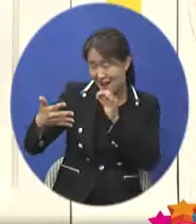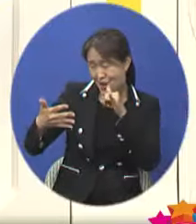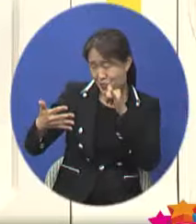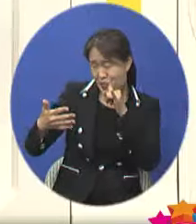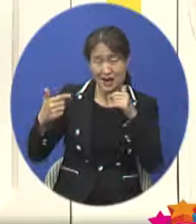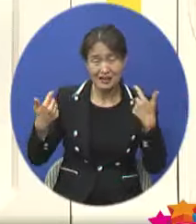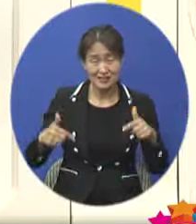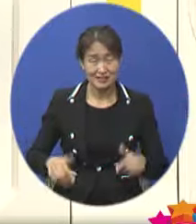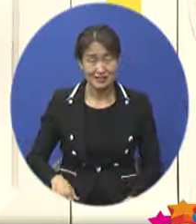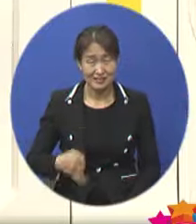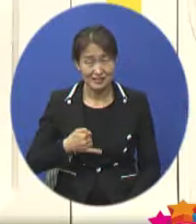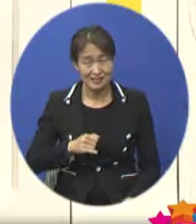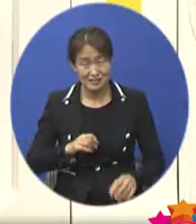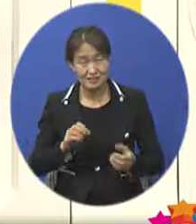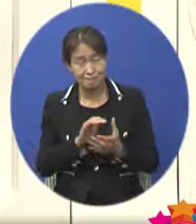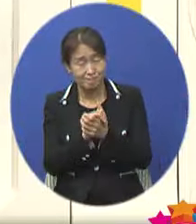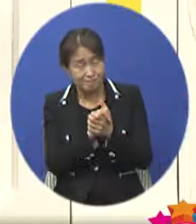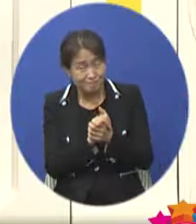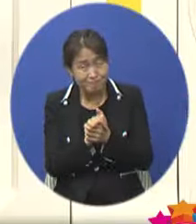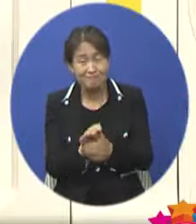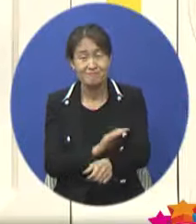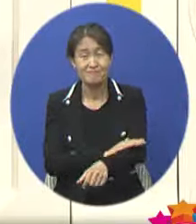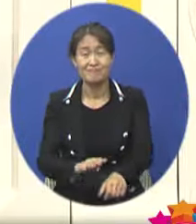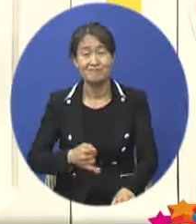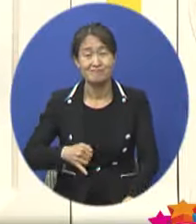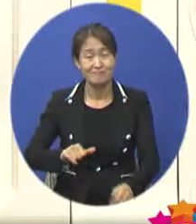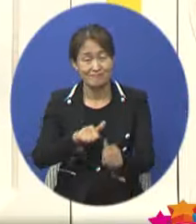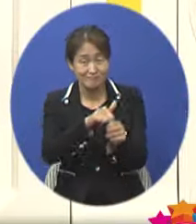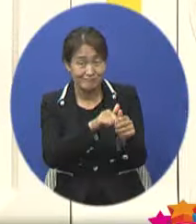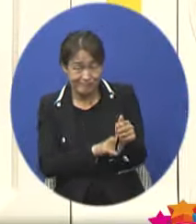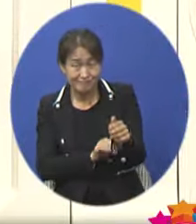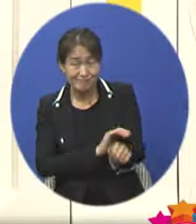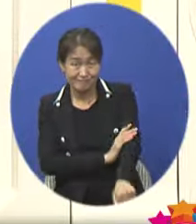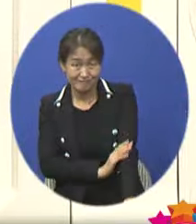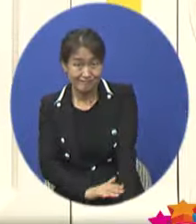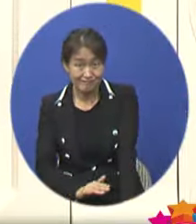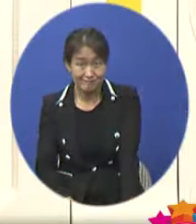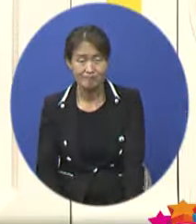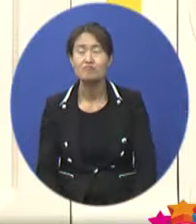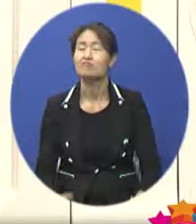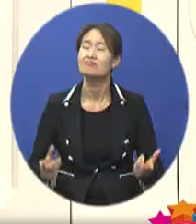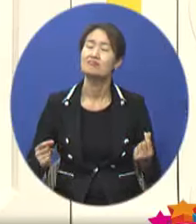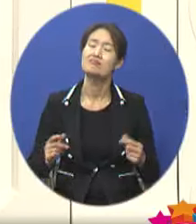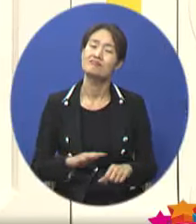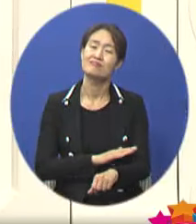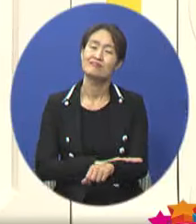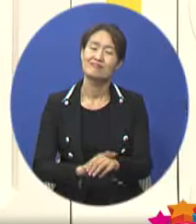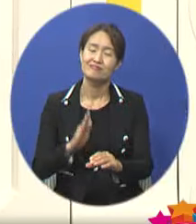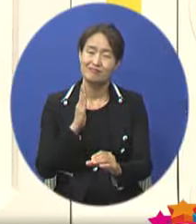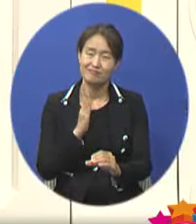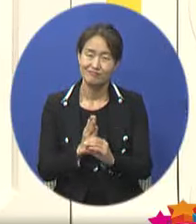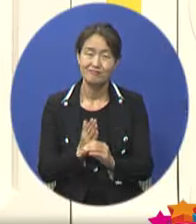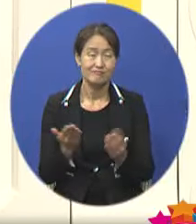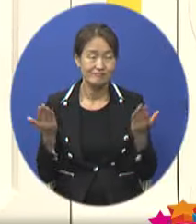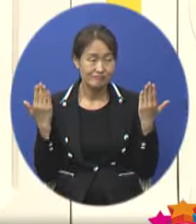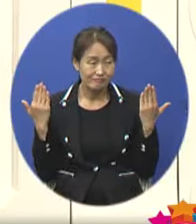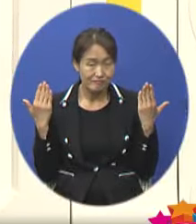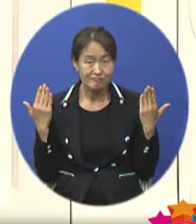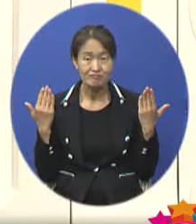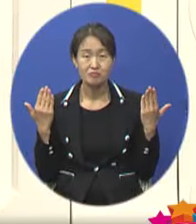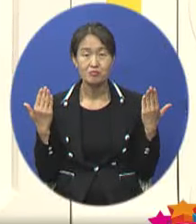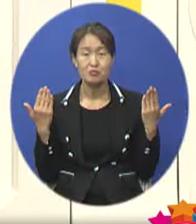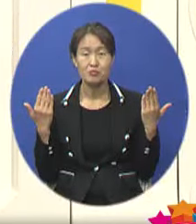예. 자녀분하고 이렇게 어부닥에 지내시는데 자녀분이 어떻게 잘 합니까 아버님한테? 예 잘하고 있습니다. 예 지금 아, 예. 뭐 학교 좀 학교